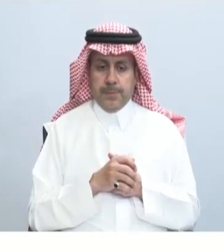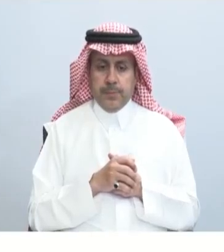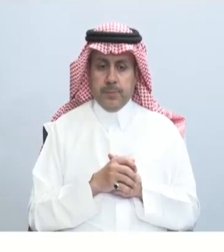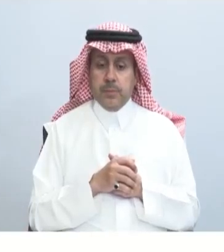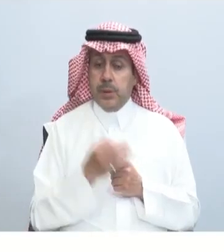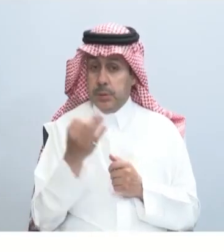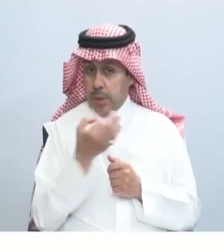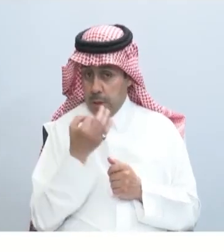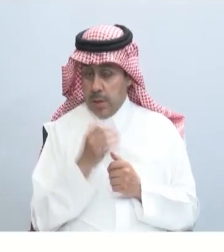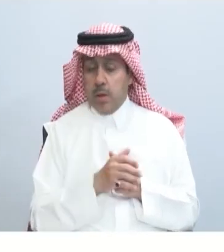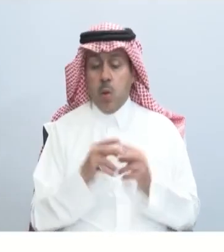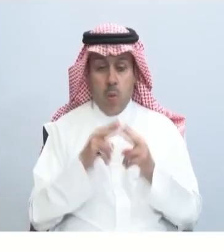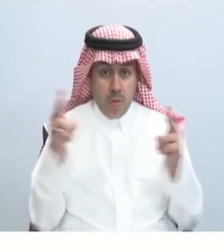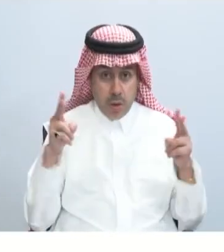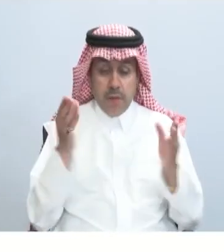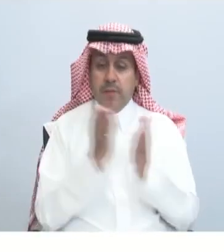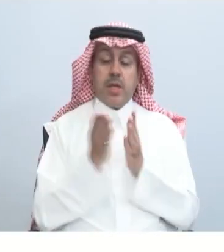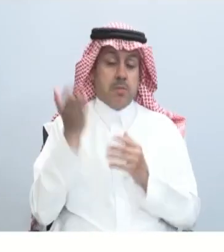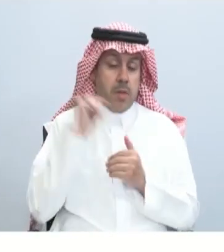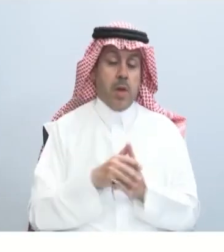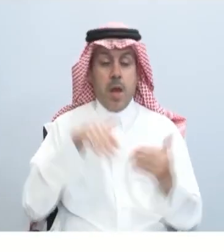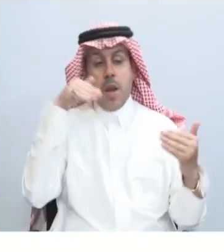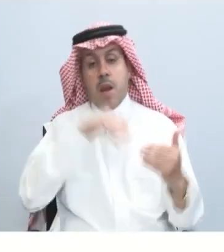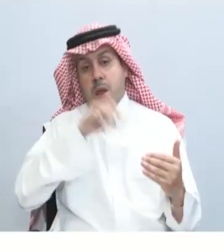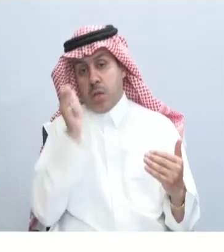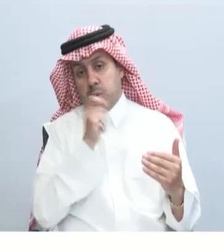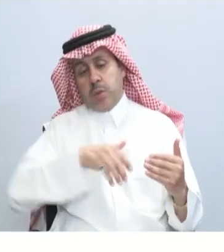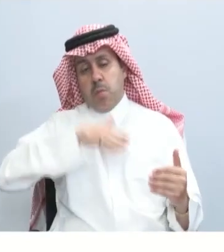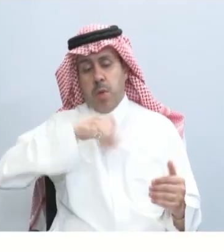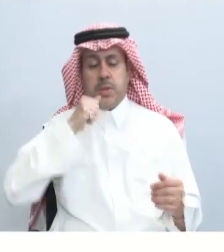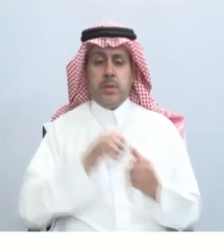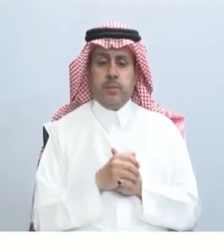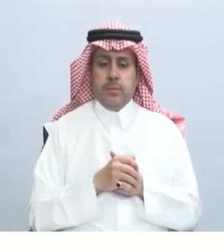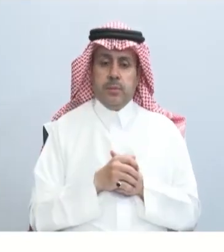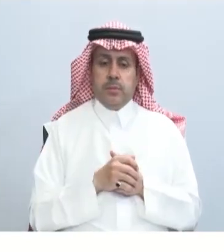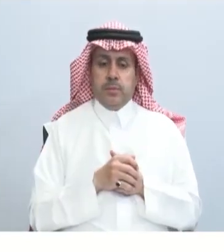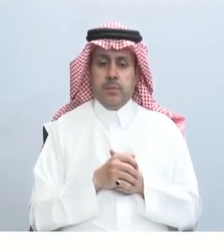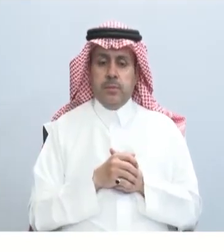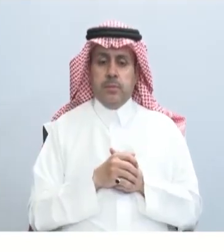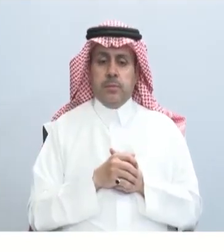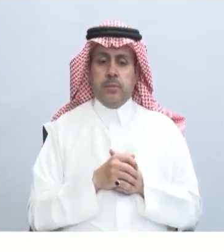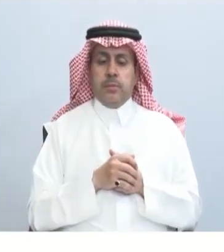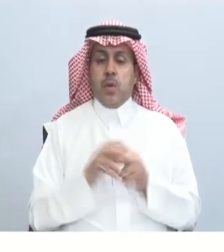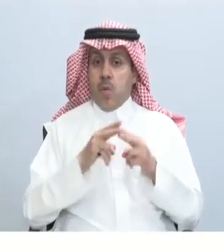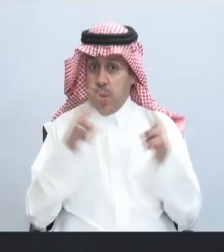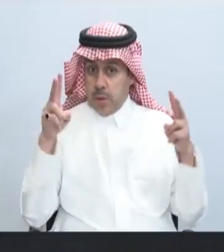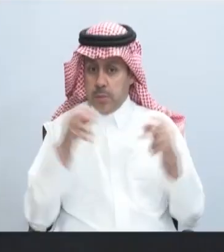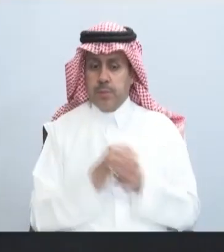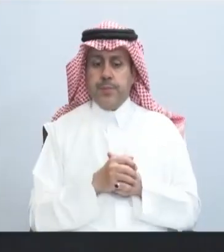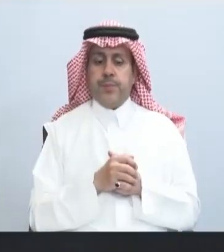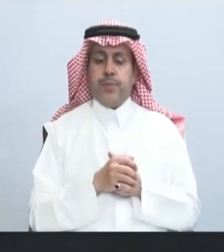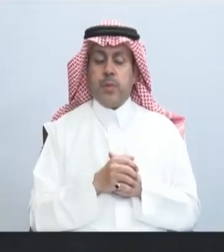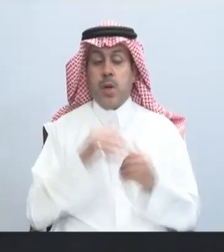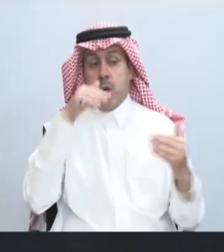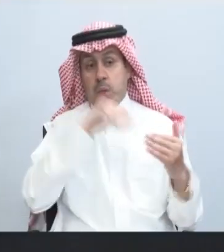تحدثنا في درسنا السابق عن غزوات النبي صلى الله عليه وسلم وتحدثنا كذلك بالتفصيل